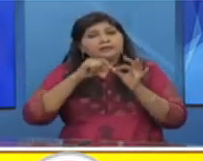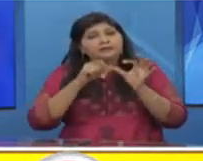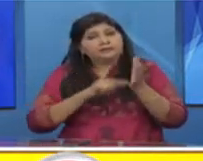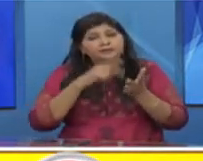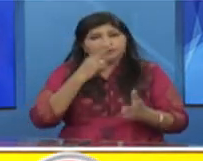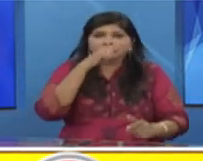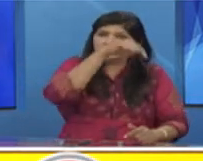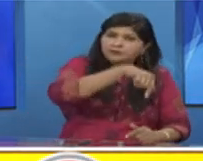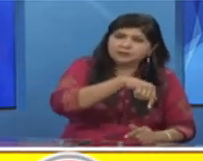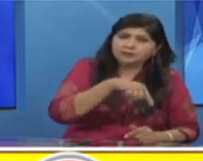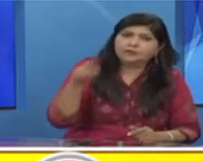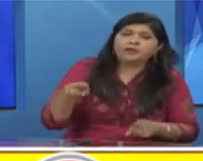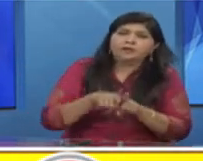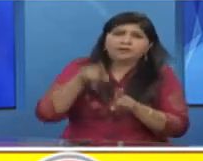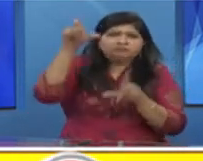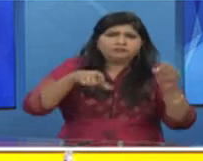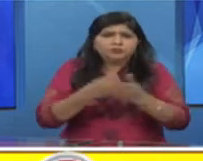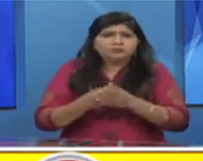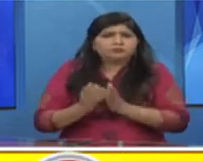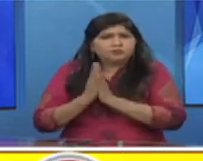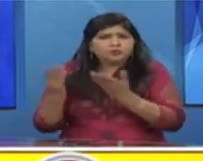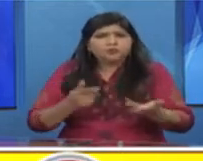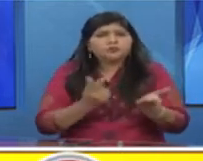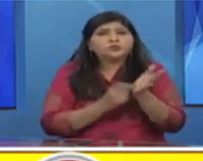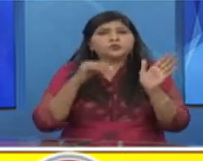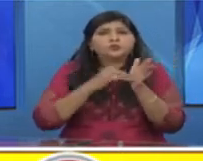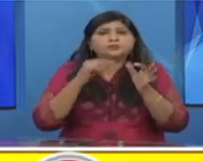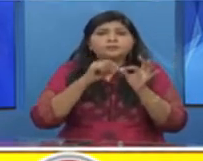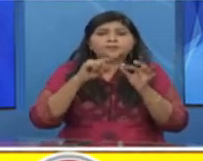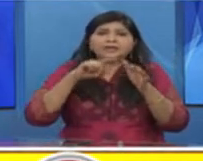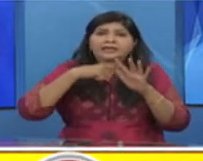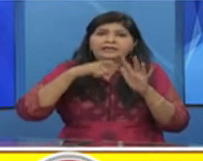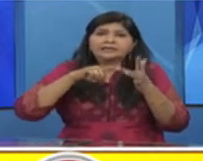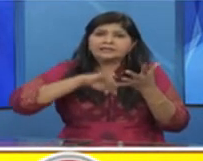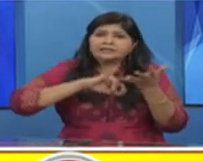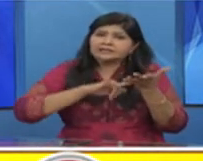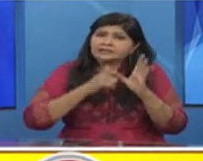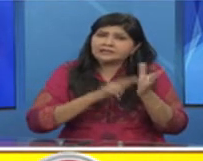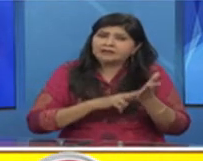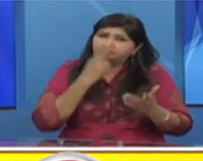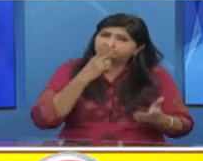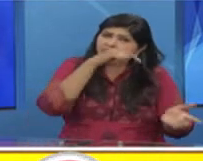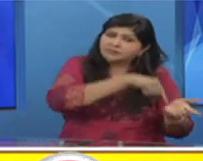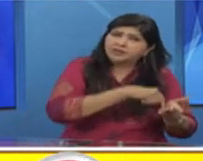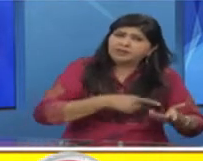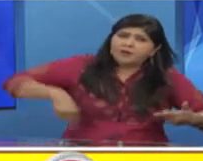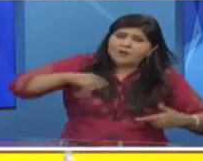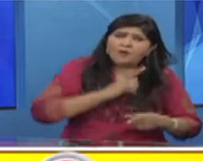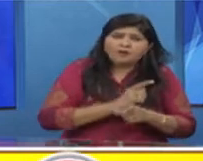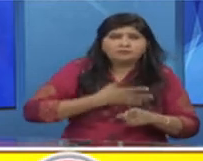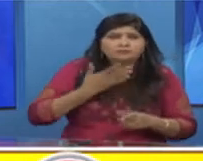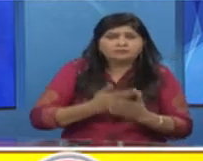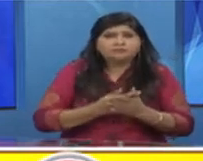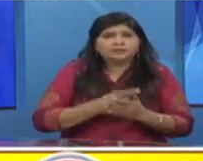जहां के लोगों ने उन्हें गुरु माना। वे उज्बेकिस्तान में भी पूजनीय है, जहां उन्होंने यात्रा की थी। अपनी एक उदासी